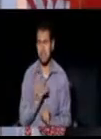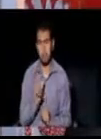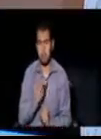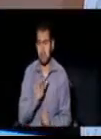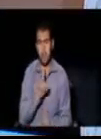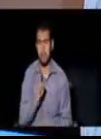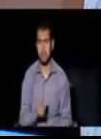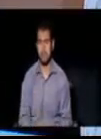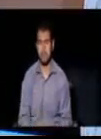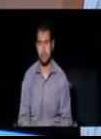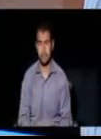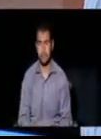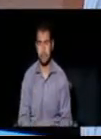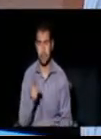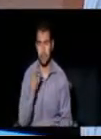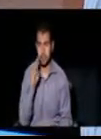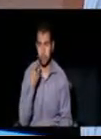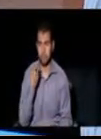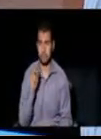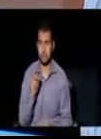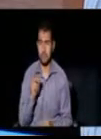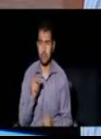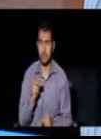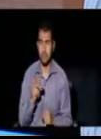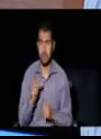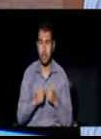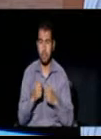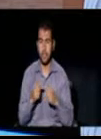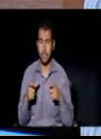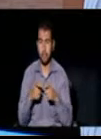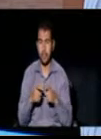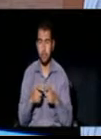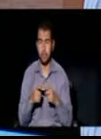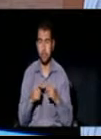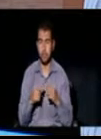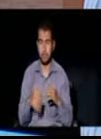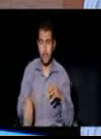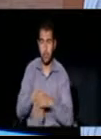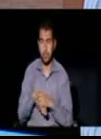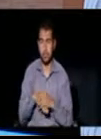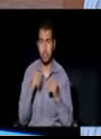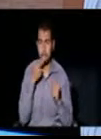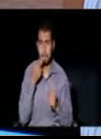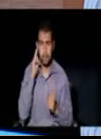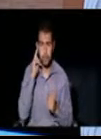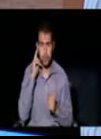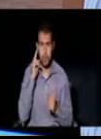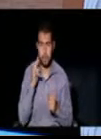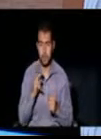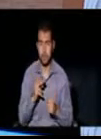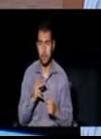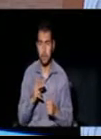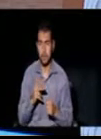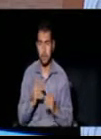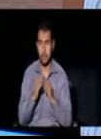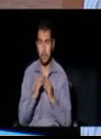كل حاجه، والله يقدروا يعملوا كل حاجه. واحنا شفنا فريق الصم اللي كان عامل المسرحيه، وشفنا الناس اللي هم ابطال منتخب مصر.